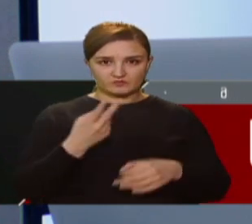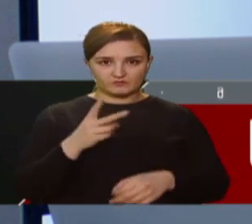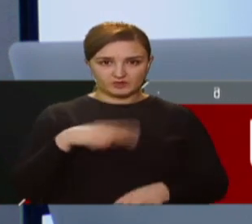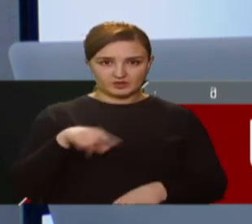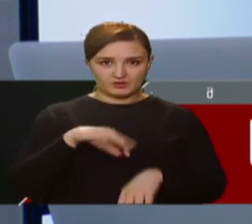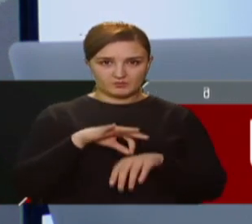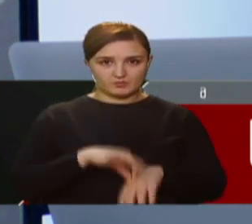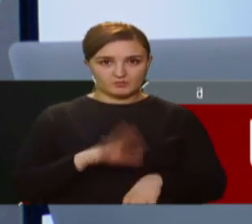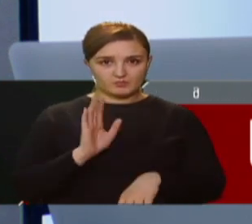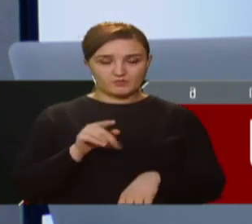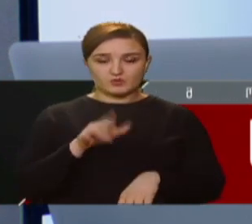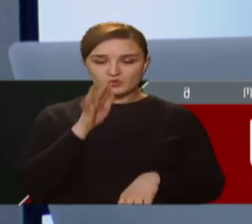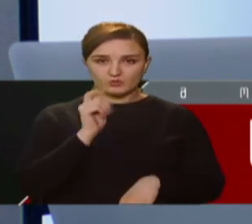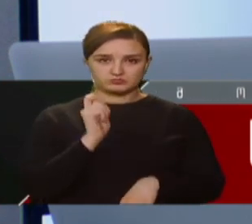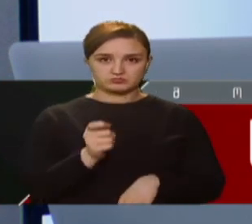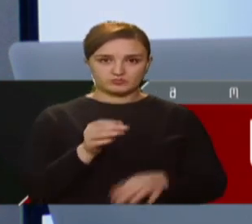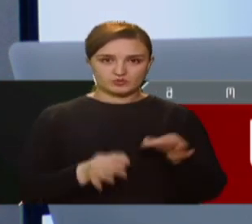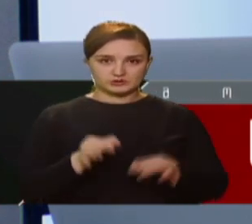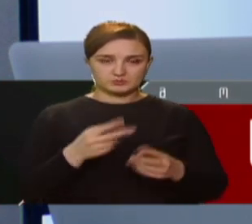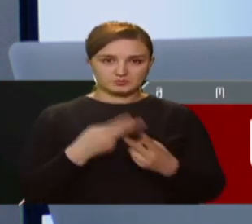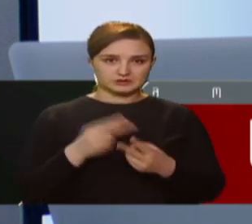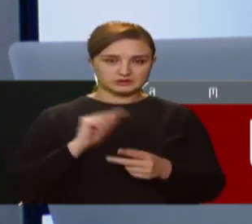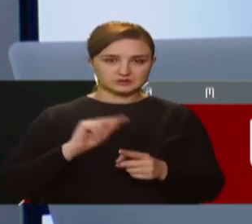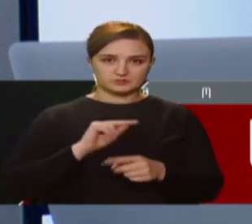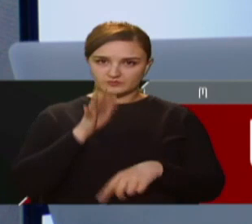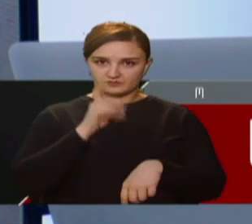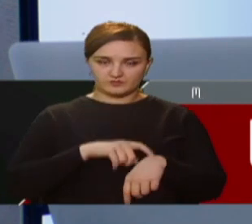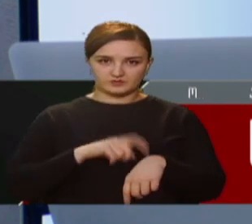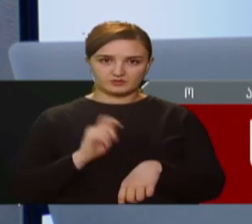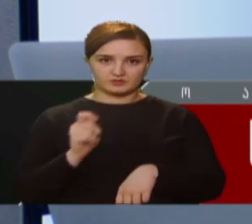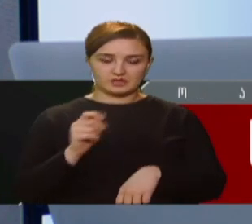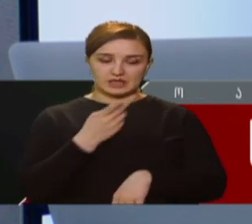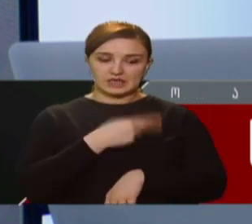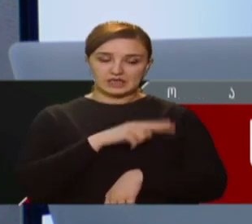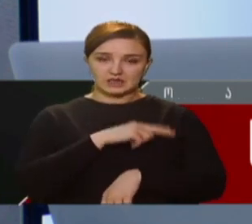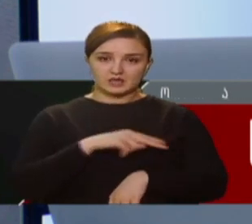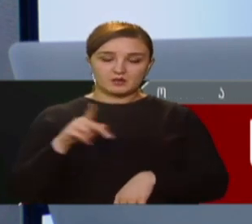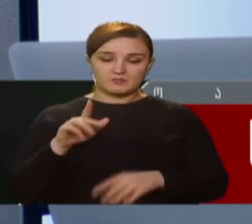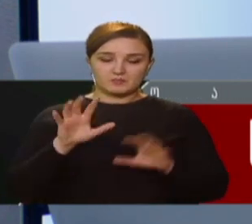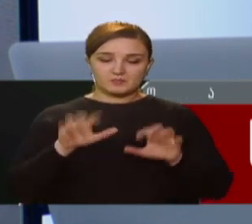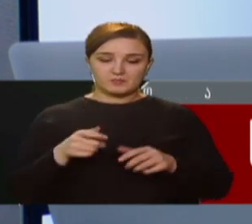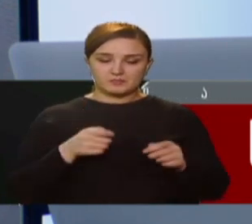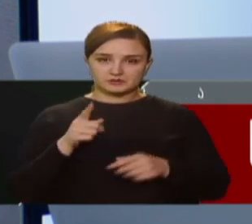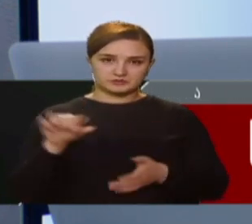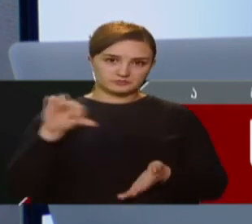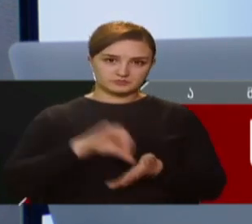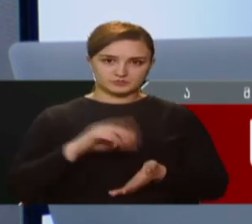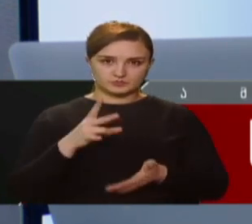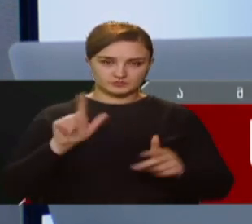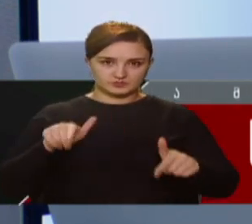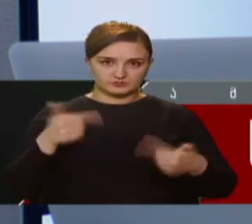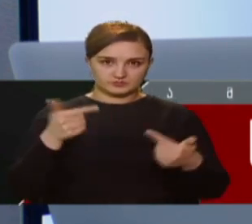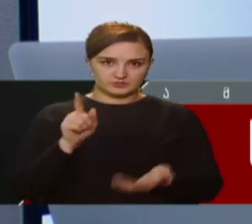ca imarte bastolet eș drum isam o samartle pe intențiu sam să cursim stui srom clinici dan copili prezident is distanțiu uri monetele oba uzrunul cos,